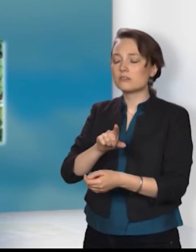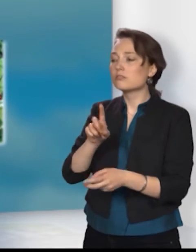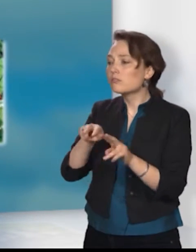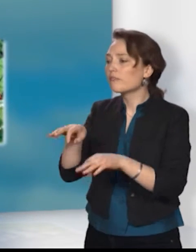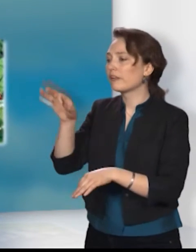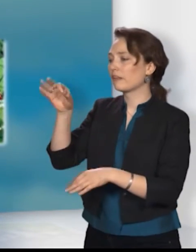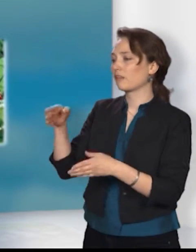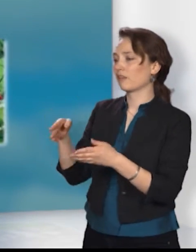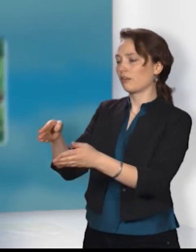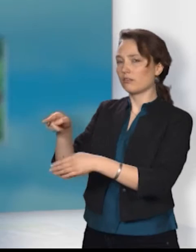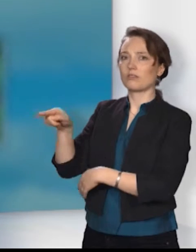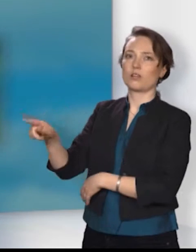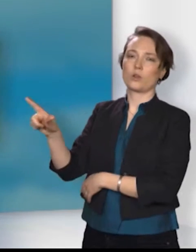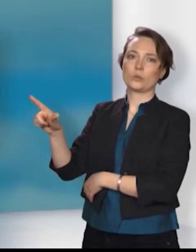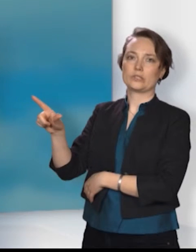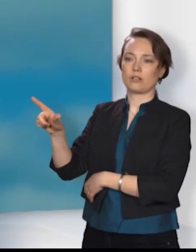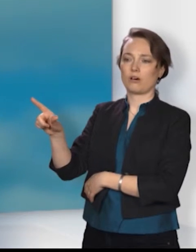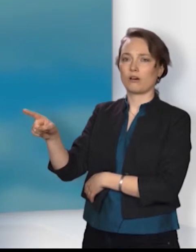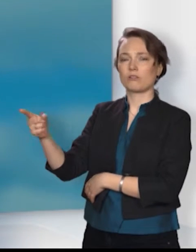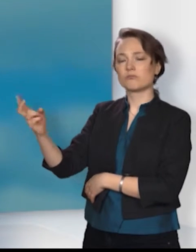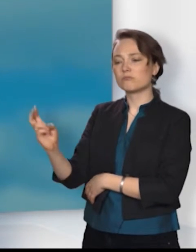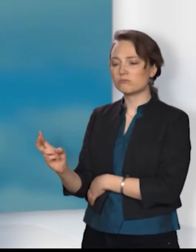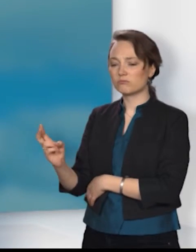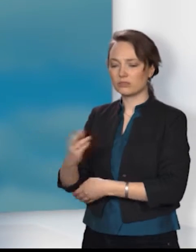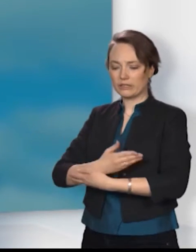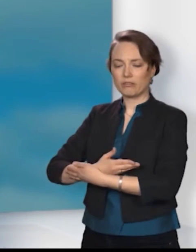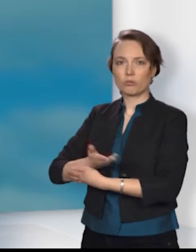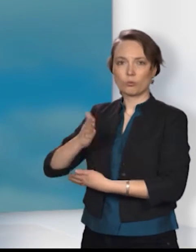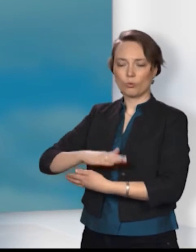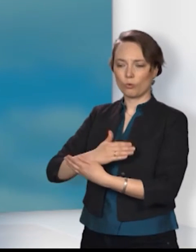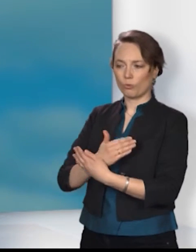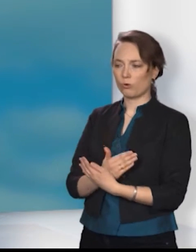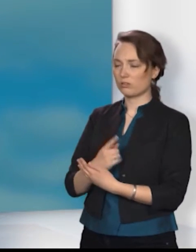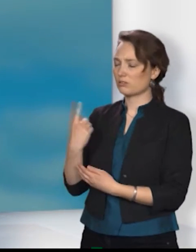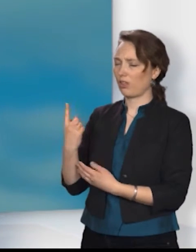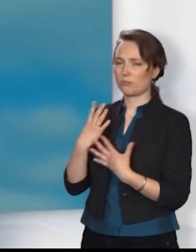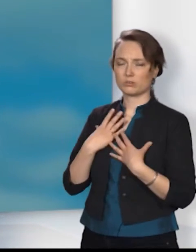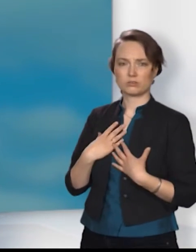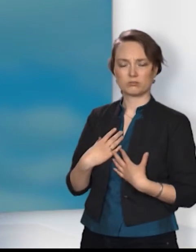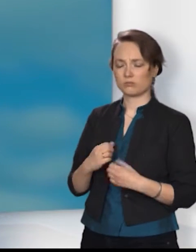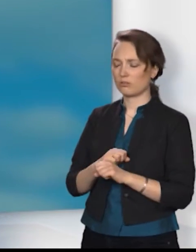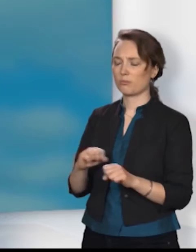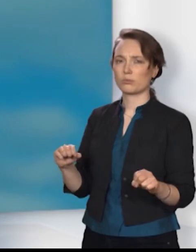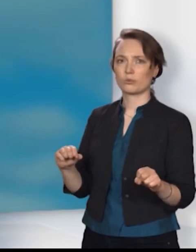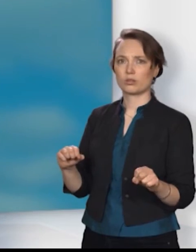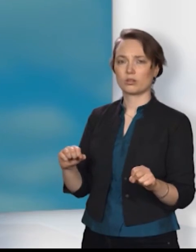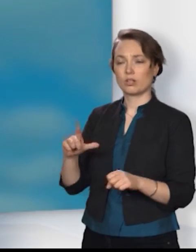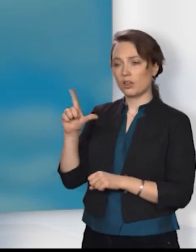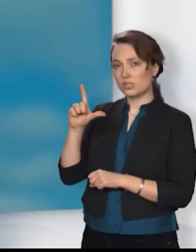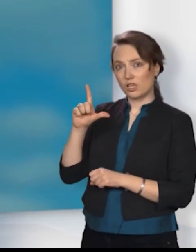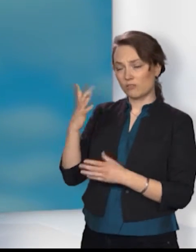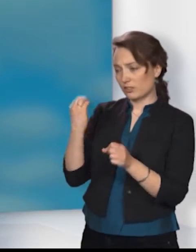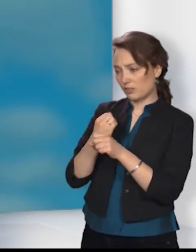sie selbst völlig am Ende. Lisette bringt Luisa in die Terra Promissa, in das gelobte